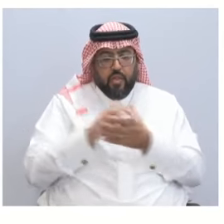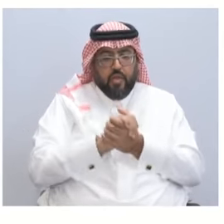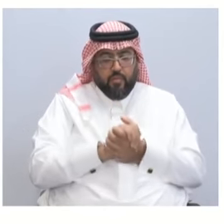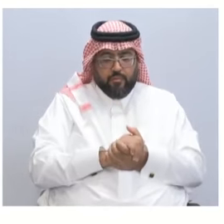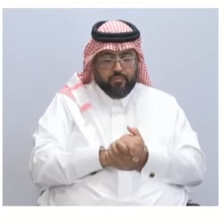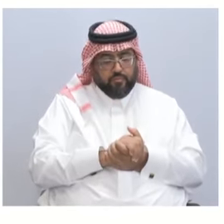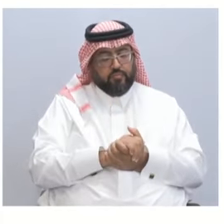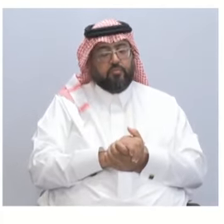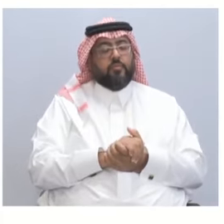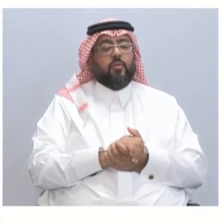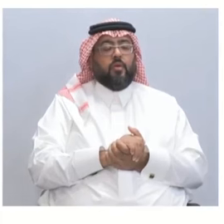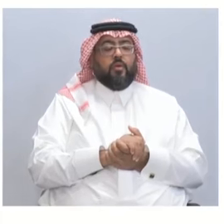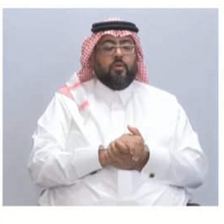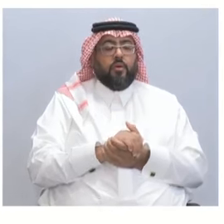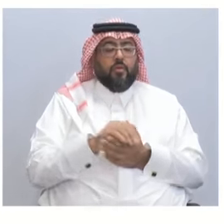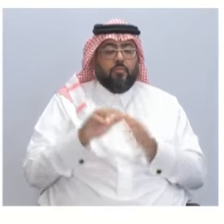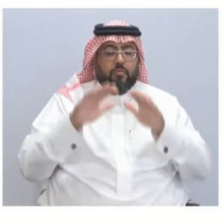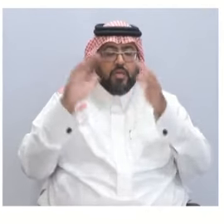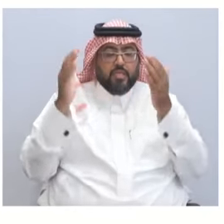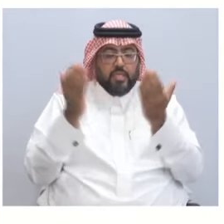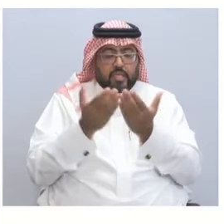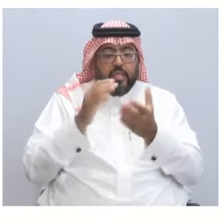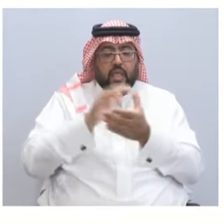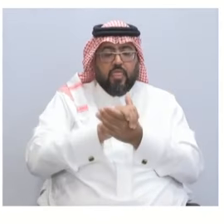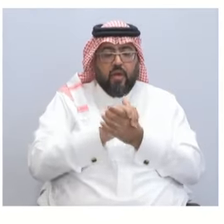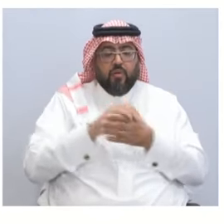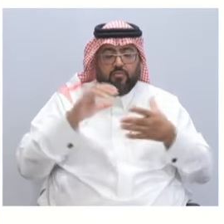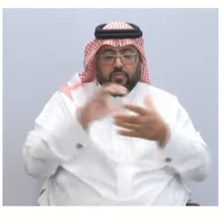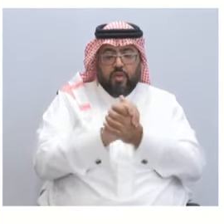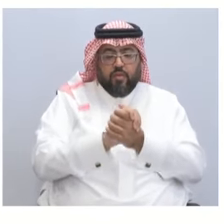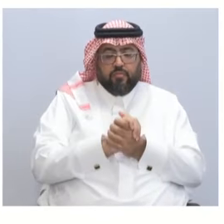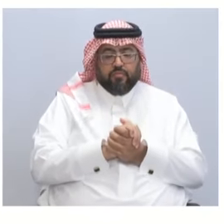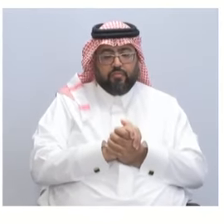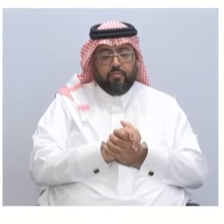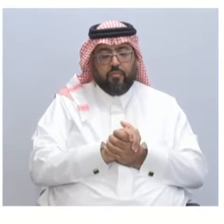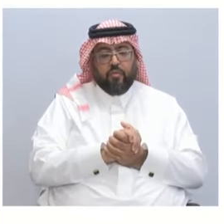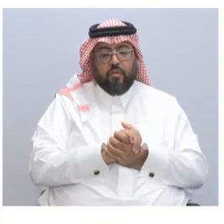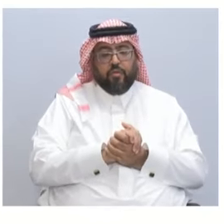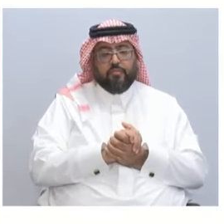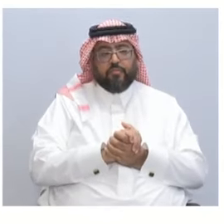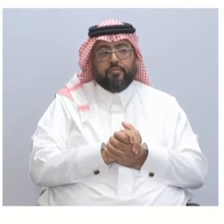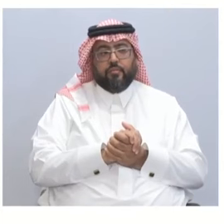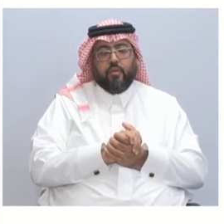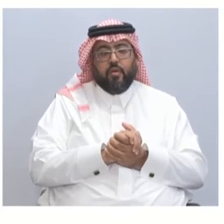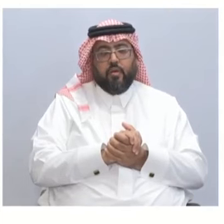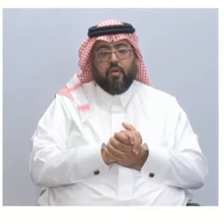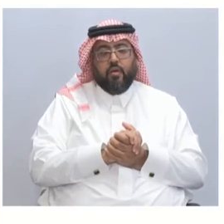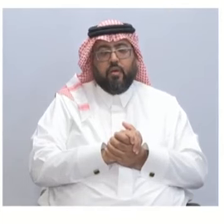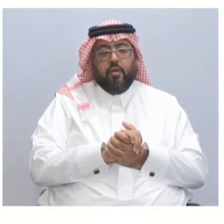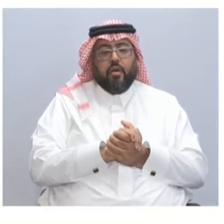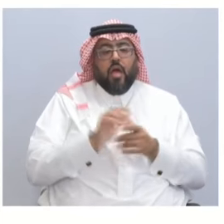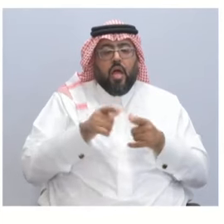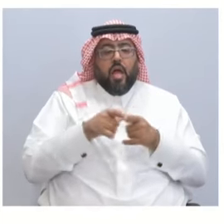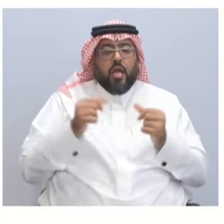والتكامل بين دول المجلس وكذلك الترابط بين دول مجلس التعاون لدول الخليج